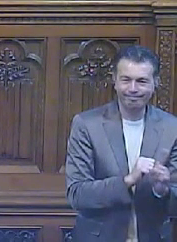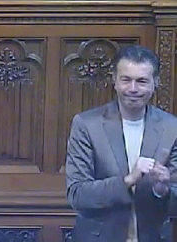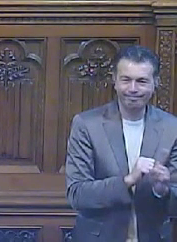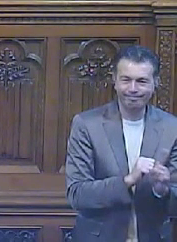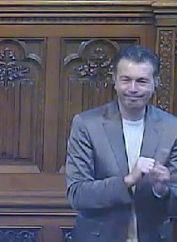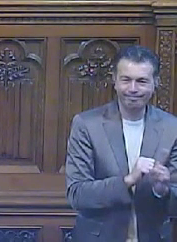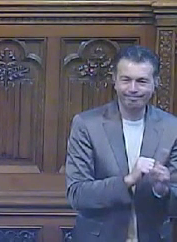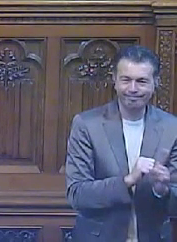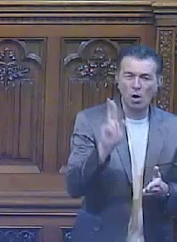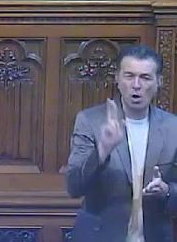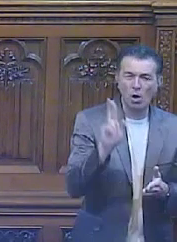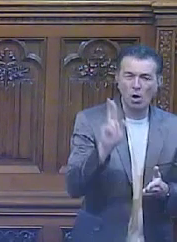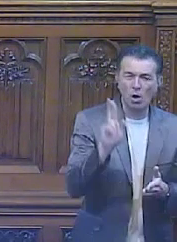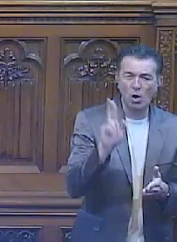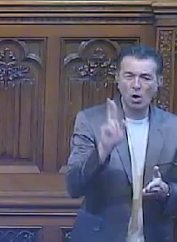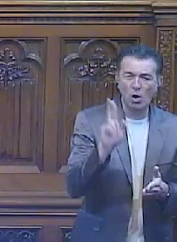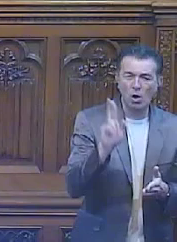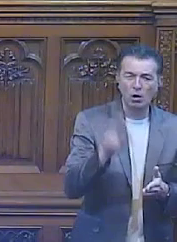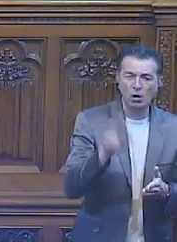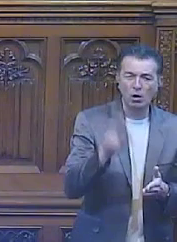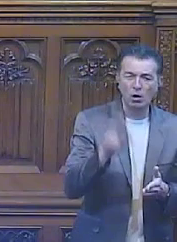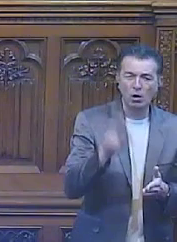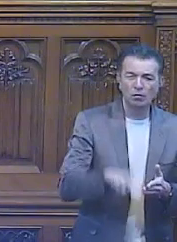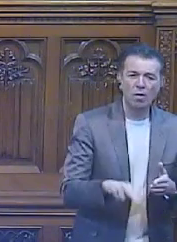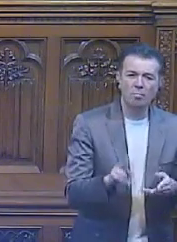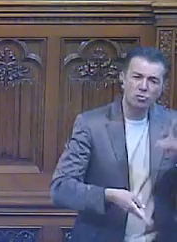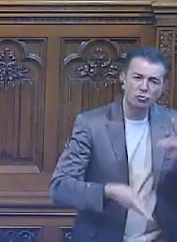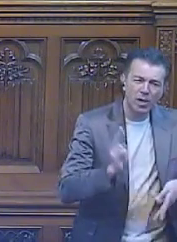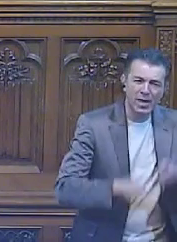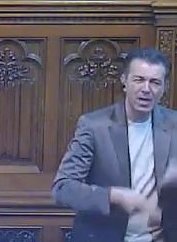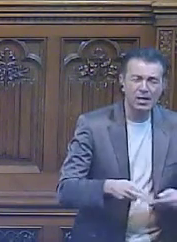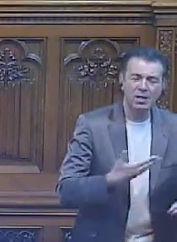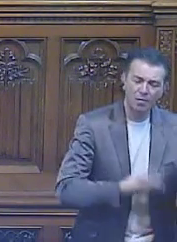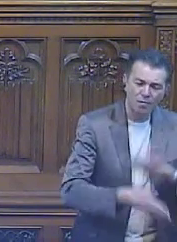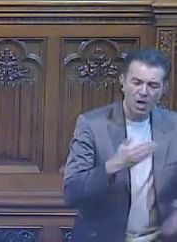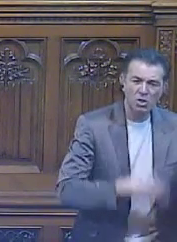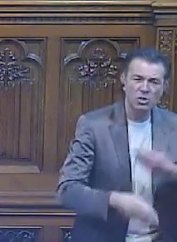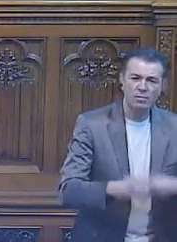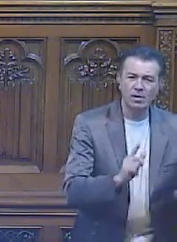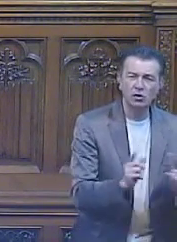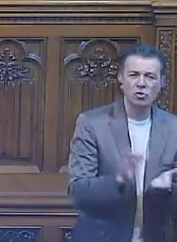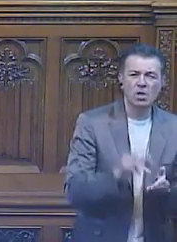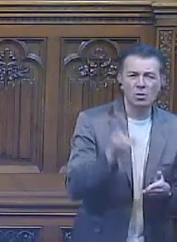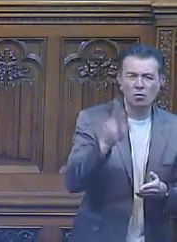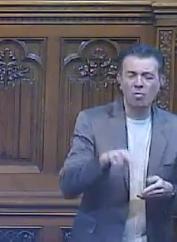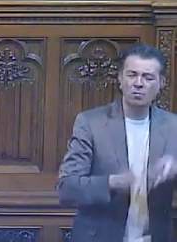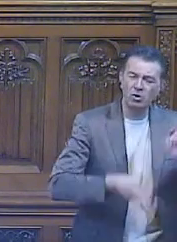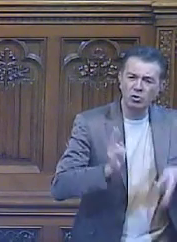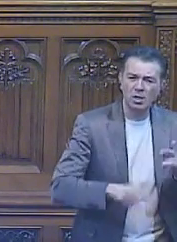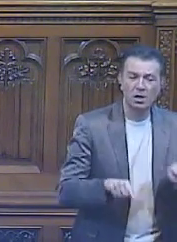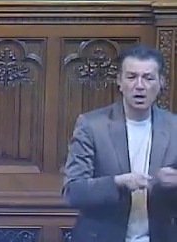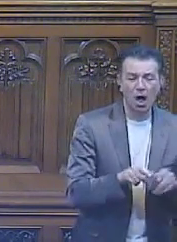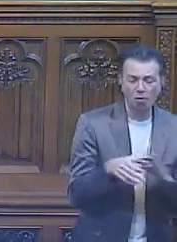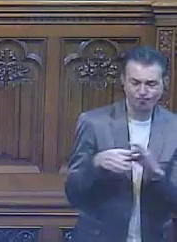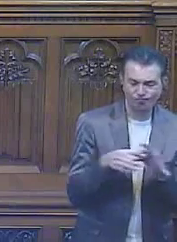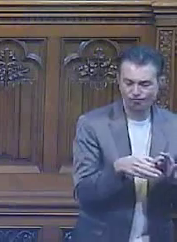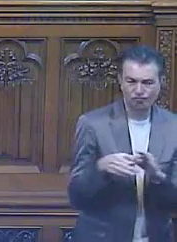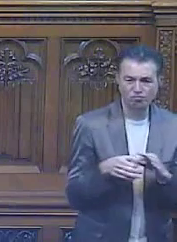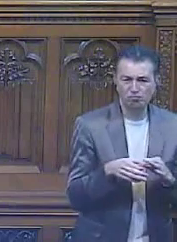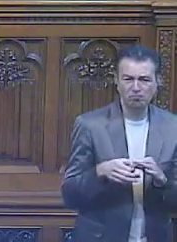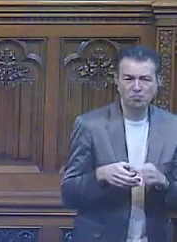sondern mutwillig den Standort Wien geschädigt. Den wirtschaftlichen Standort Wien geschädigt. Das geht natürlich auch Hand in Hand mit